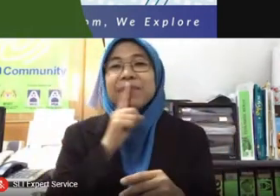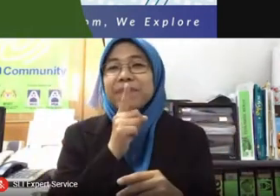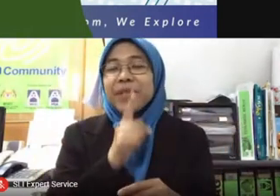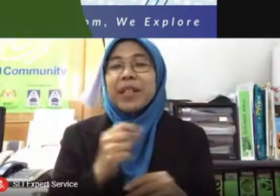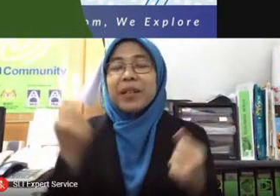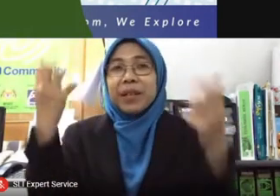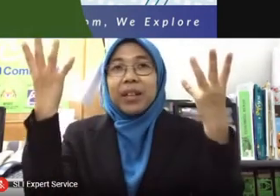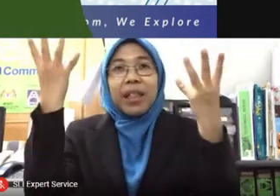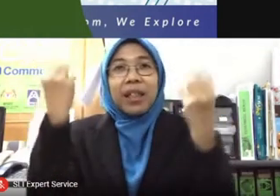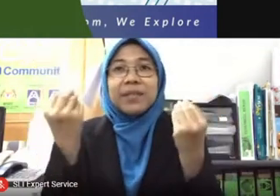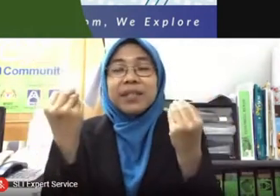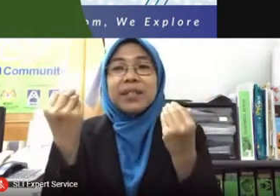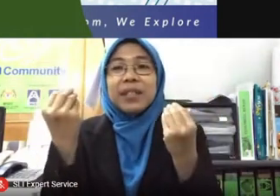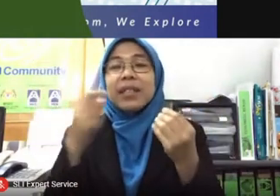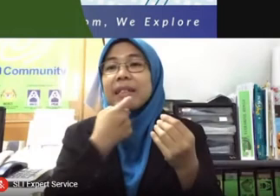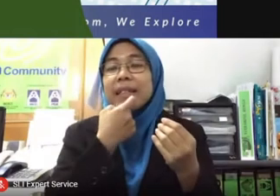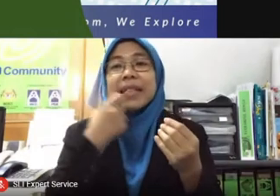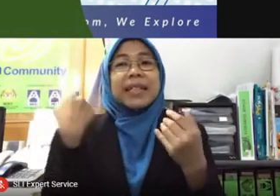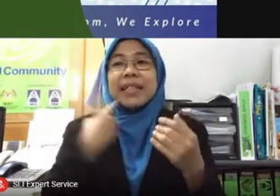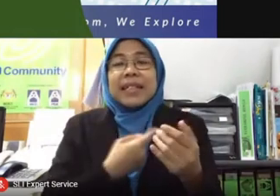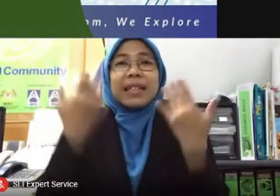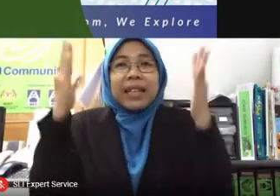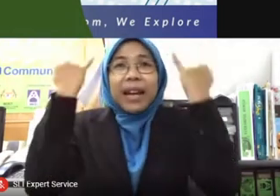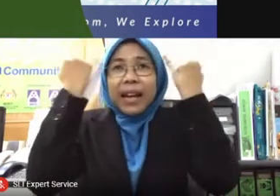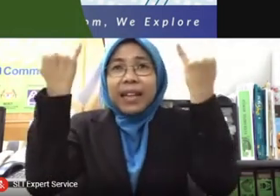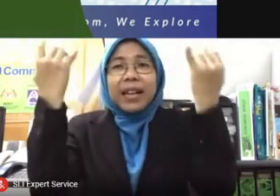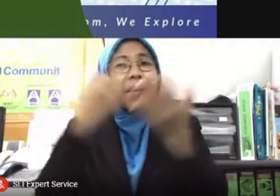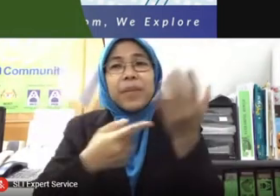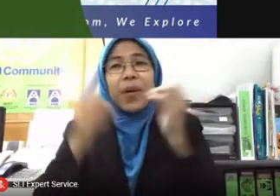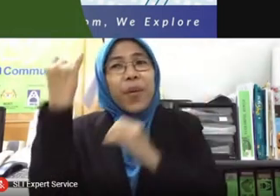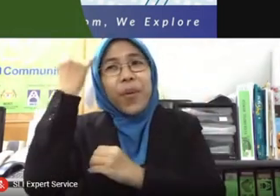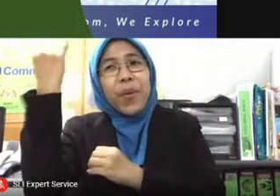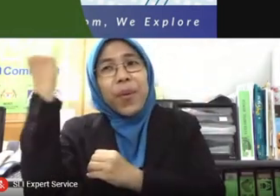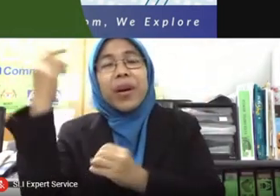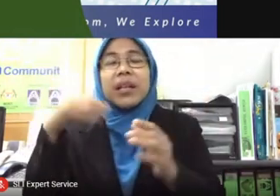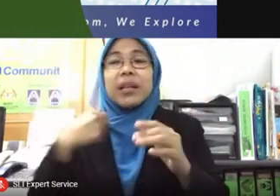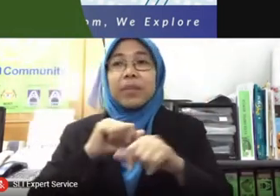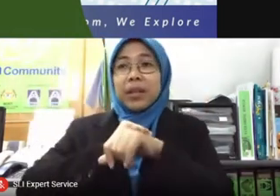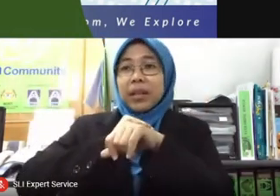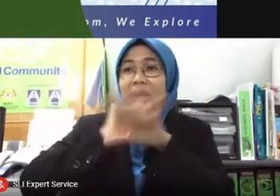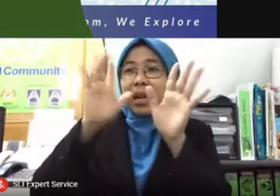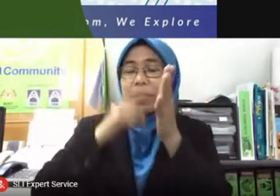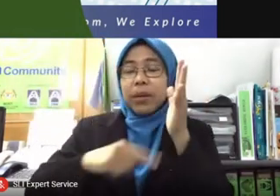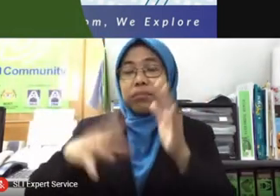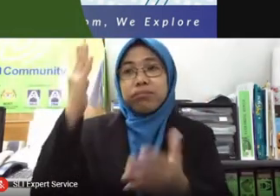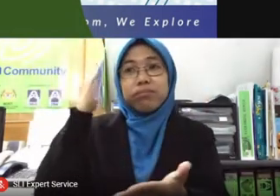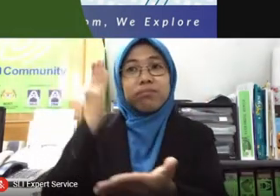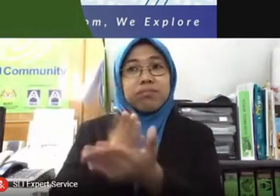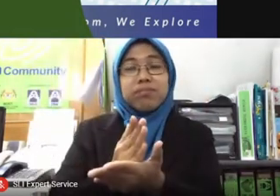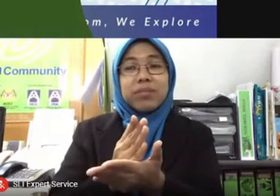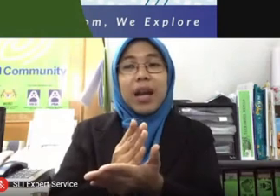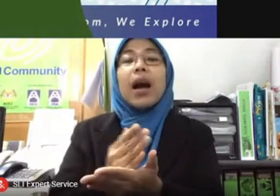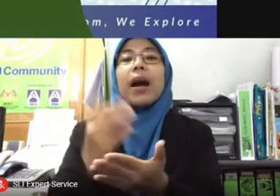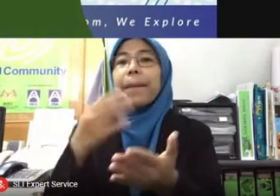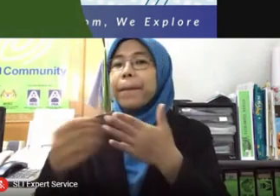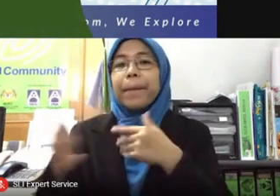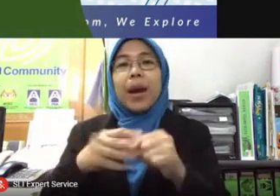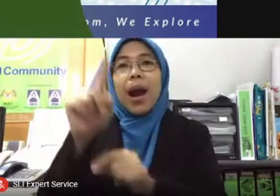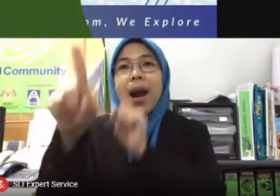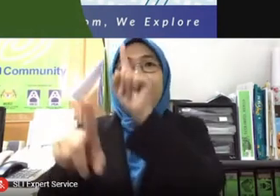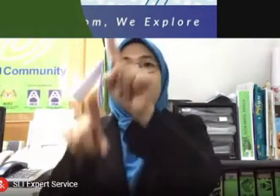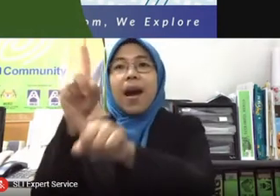Kita tiba-tiba terblank, kita pun tak ada idea apa benda kita nak bercakap. Terus, pop, tanya soalan kepada